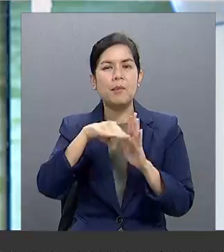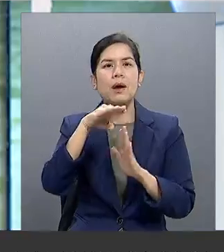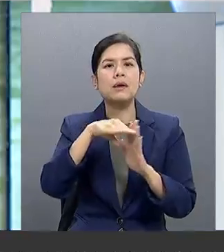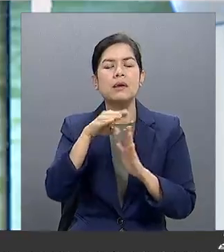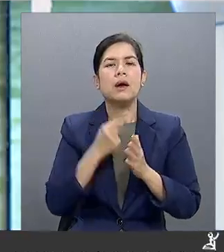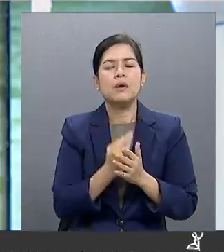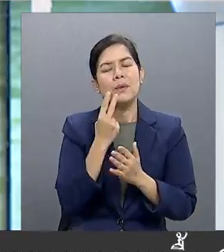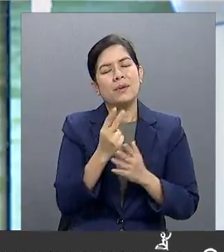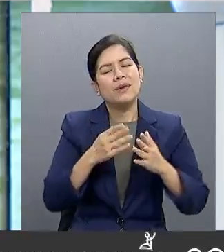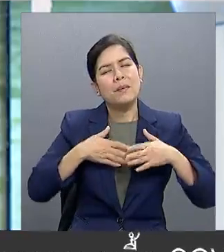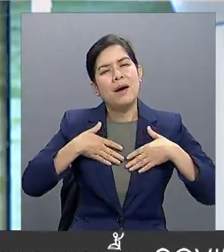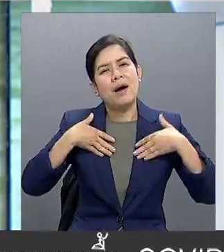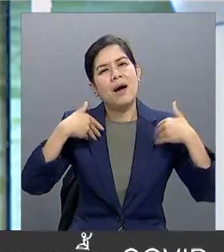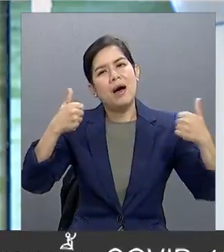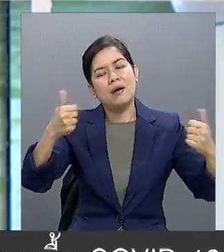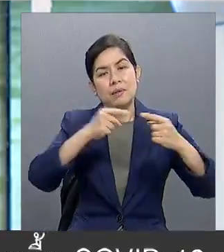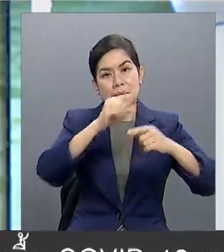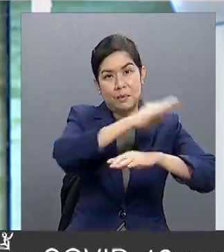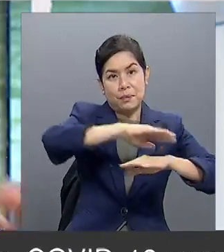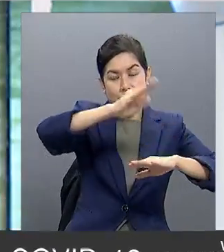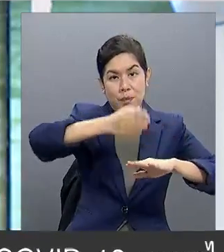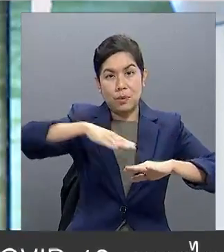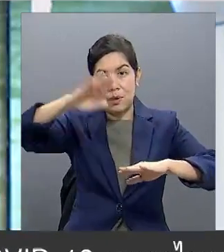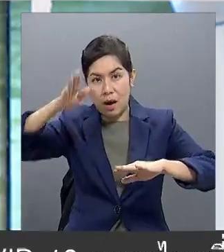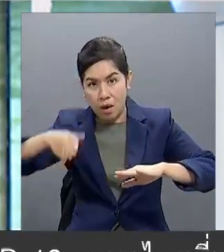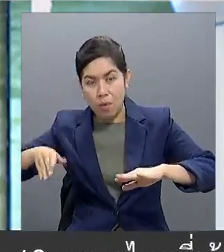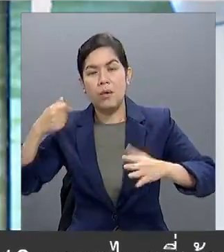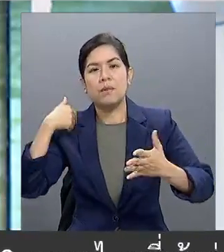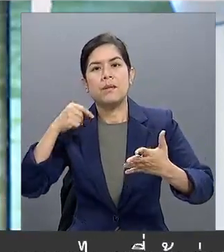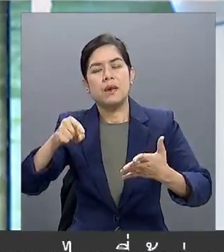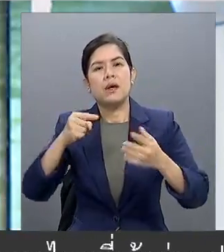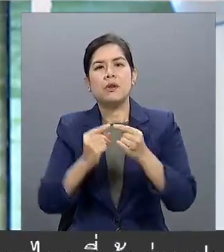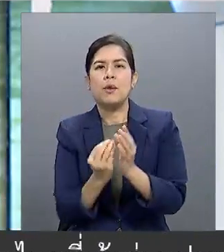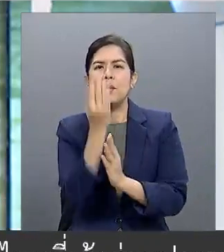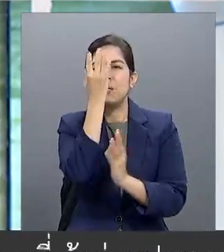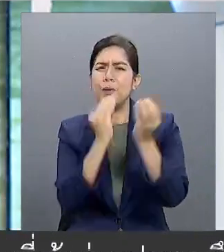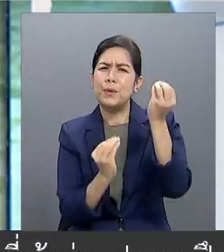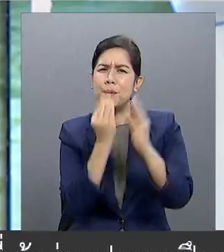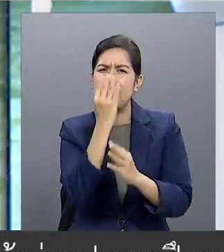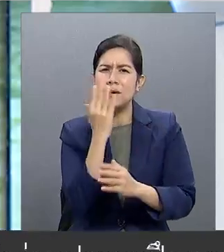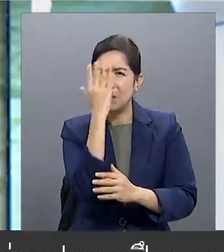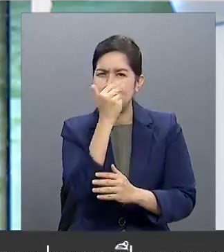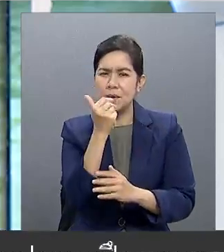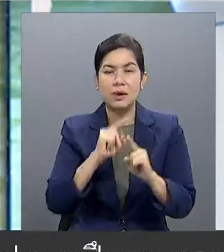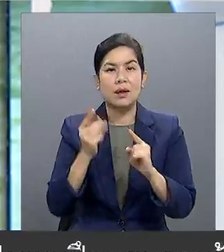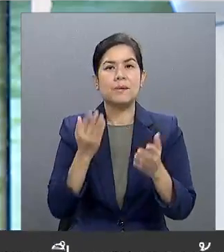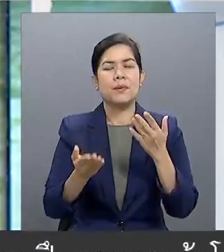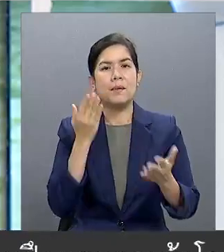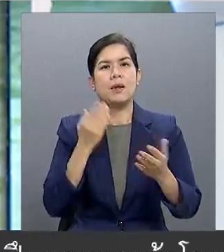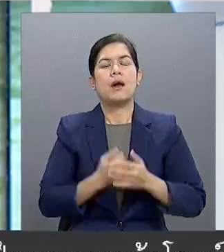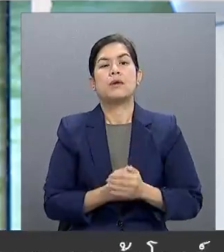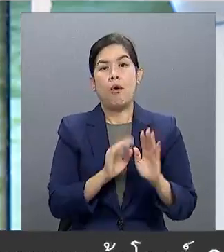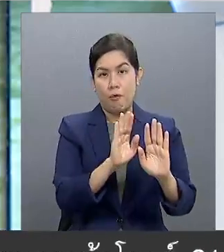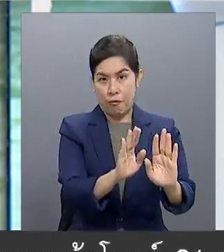ภูขึ้นเขาหรือว่าแม้กระทั่งสำหรับหลายท่านไปทุ่งดอกไม้เมืองหนาวยังไงฝากไปที่วัดอีกหนึ่งท